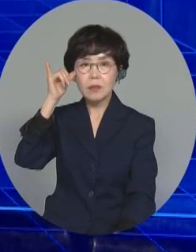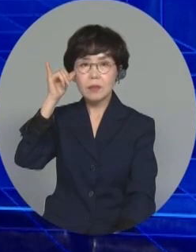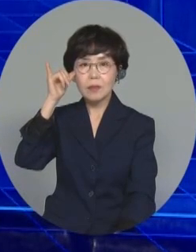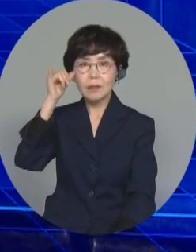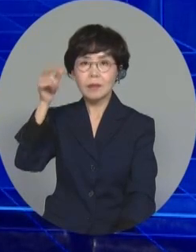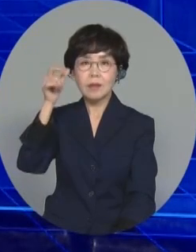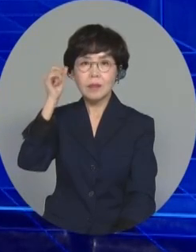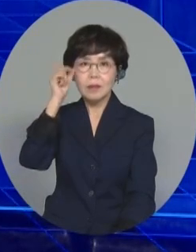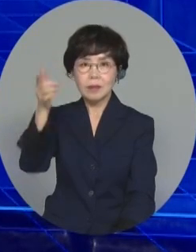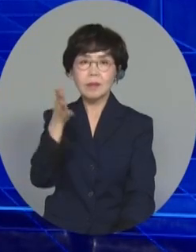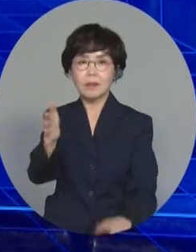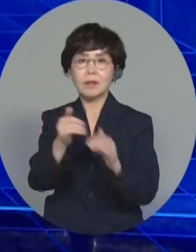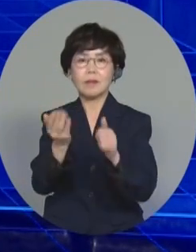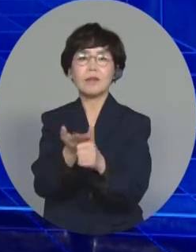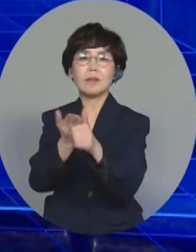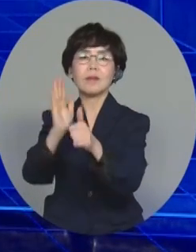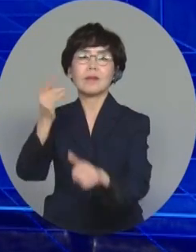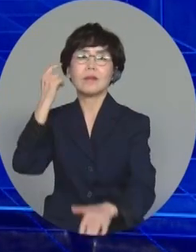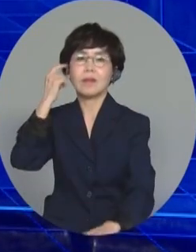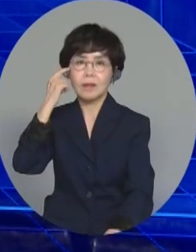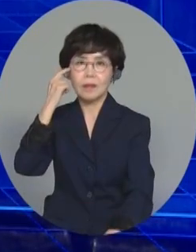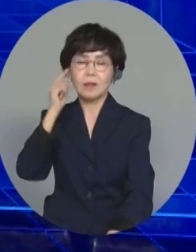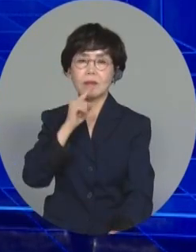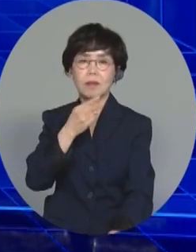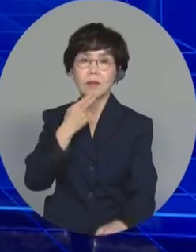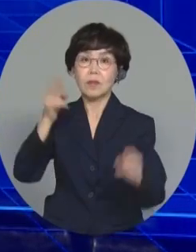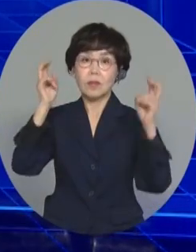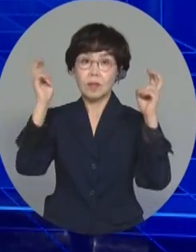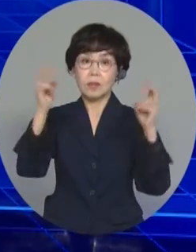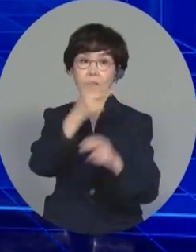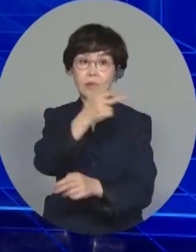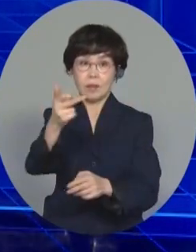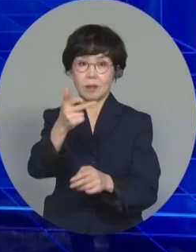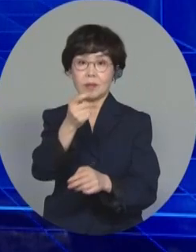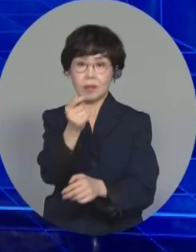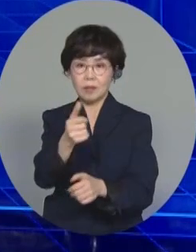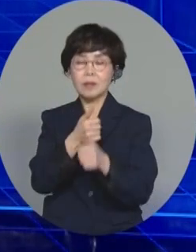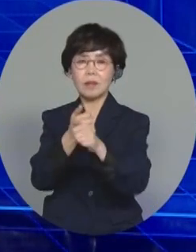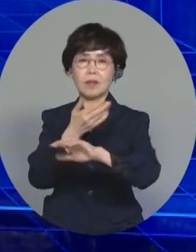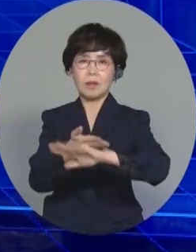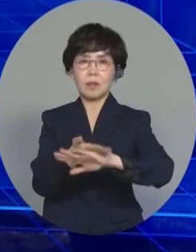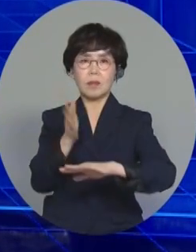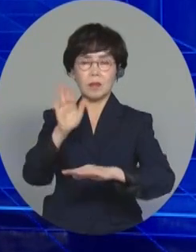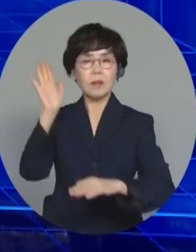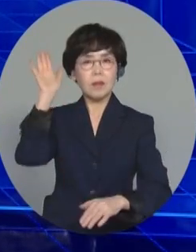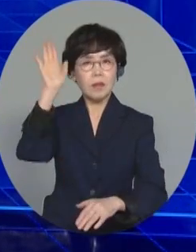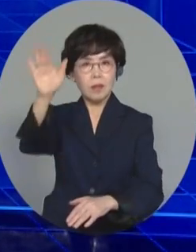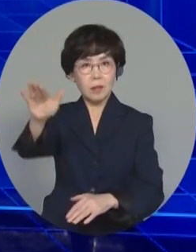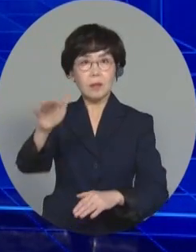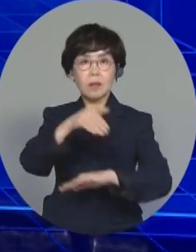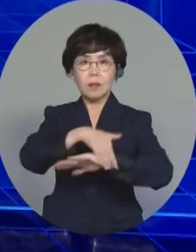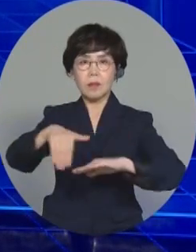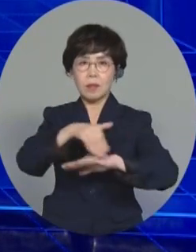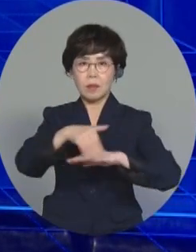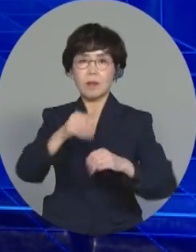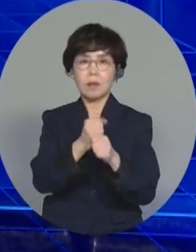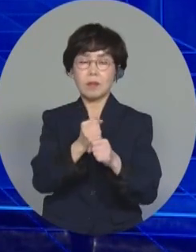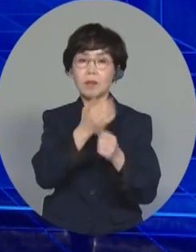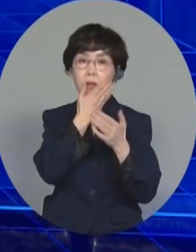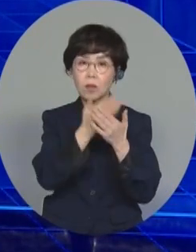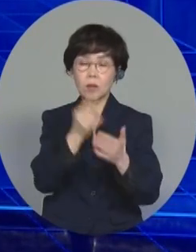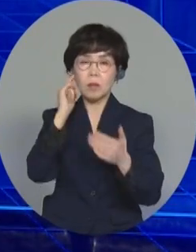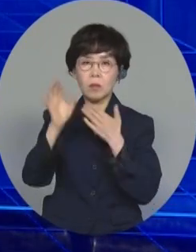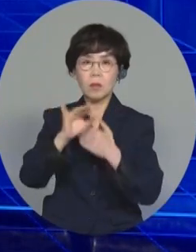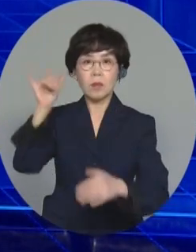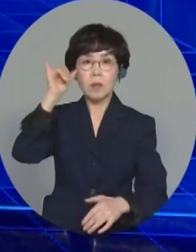인재를 육성해야 된다고 생각합니다. 물론 기업의 규모에 따라서 다르겠지만 장기적인 계획을 하는 것이 중요합니다.